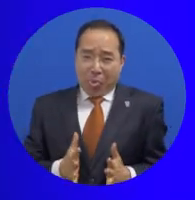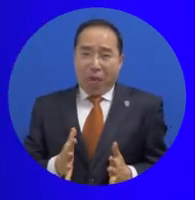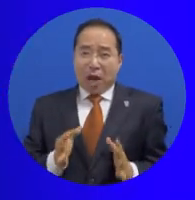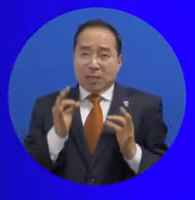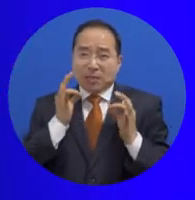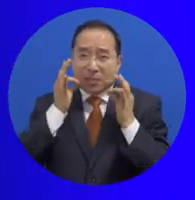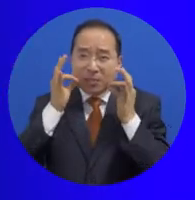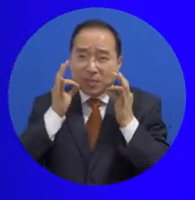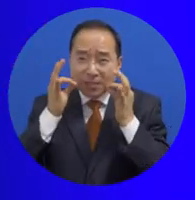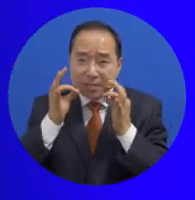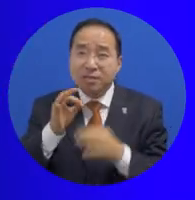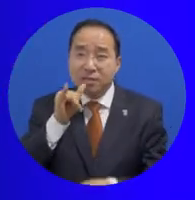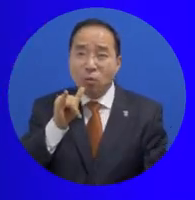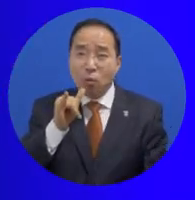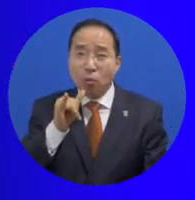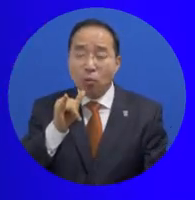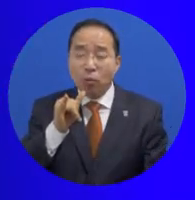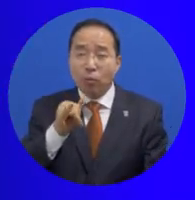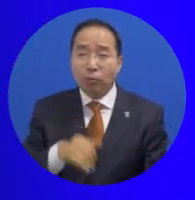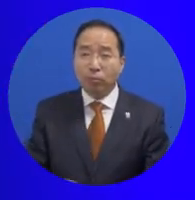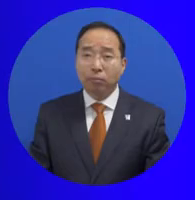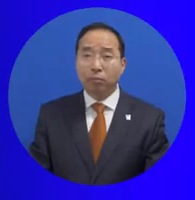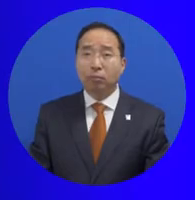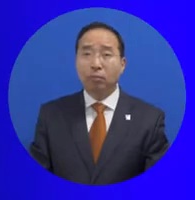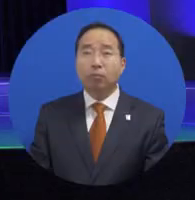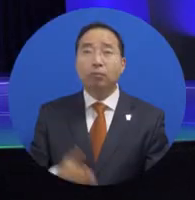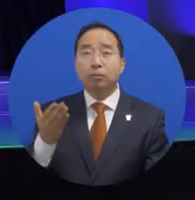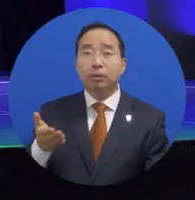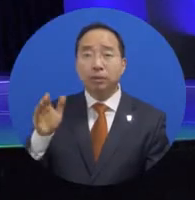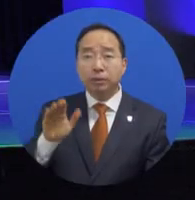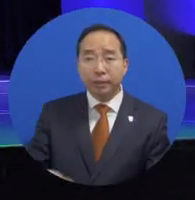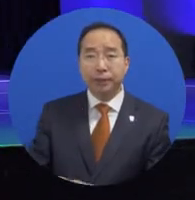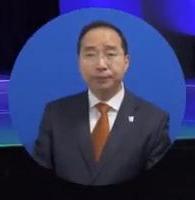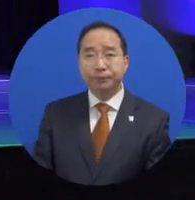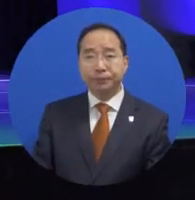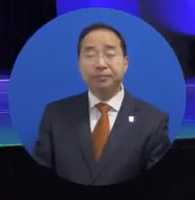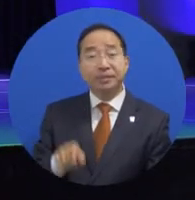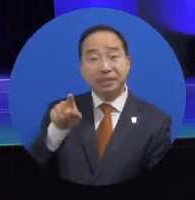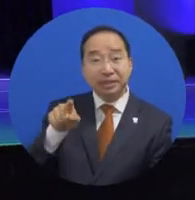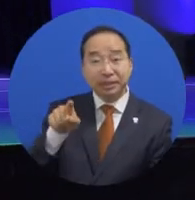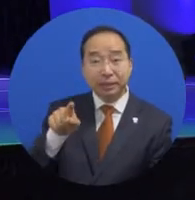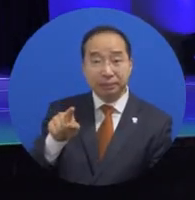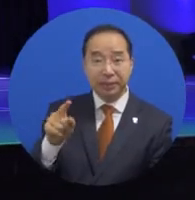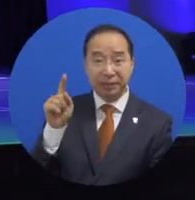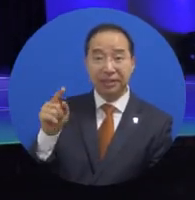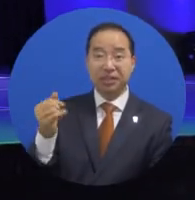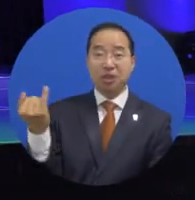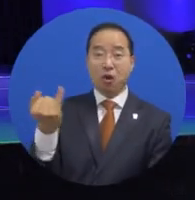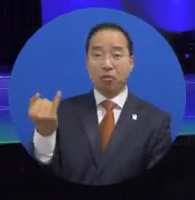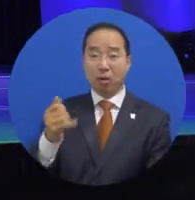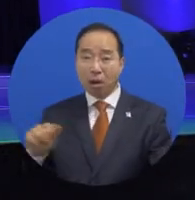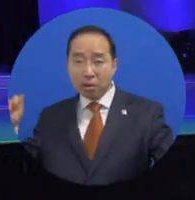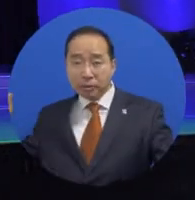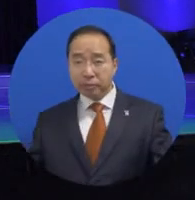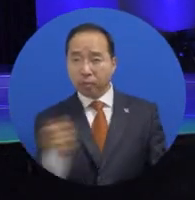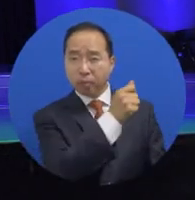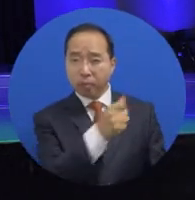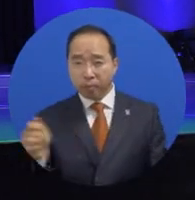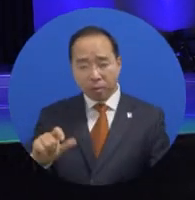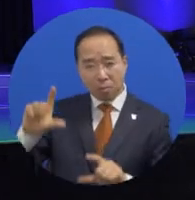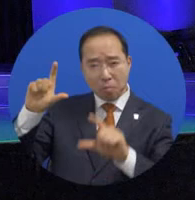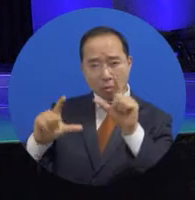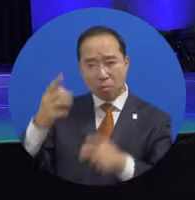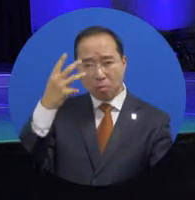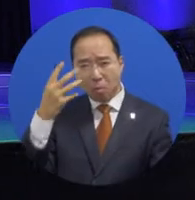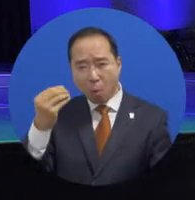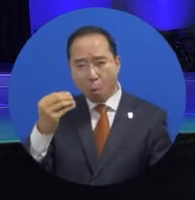점점 젊어지려고 막 발악을 하죠. 그런데 저는 이 여성이 테니스를 칠 때마다 보면서 어떤